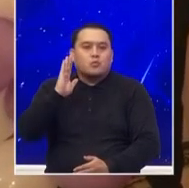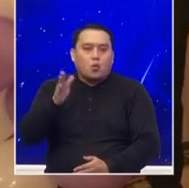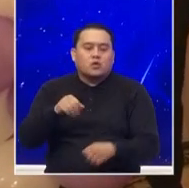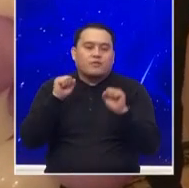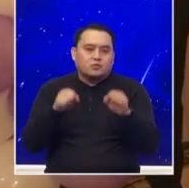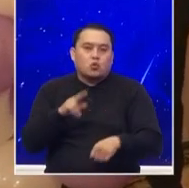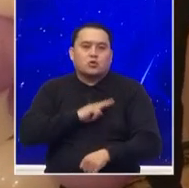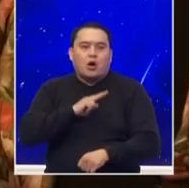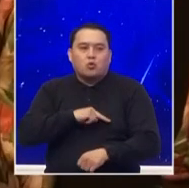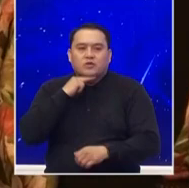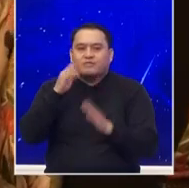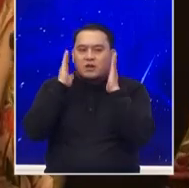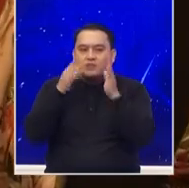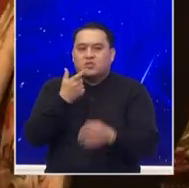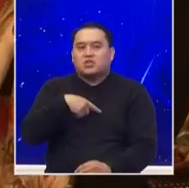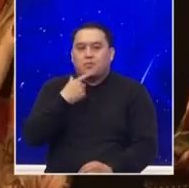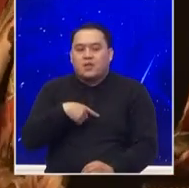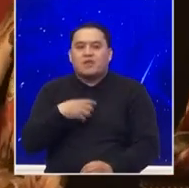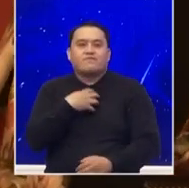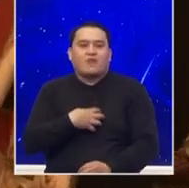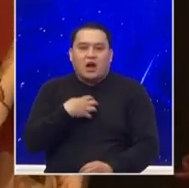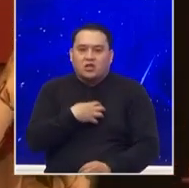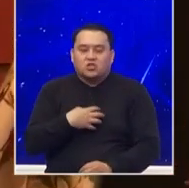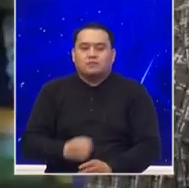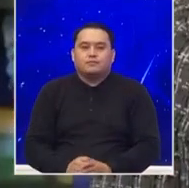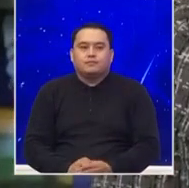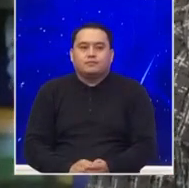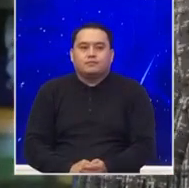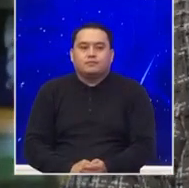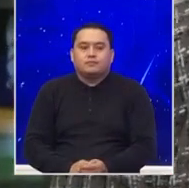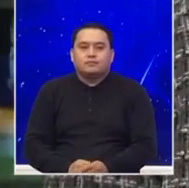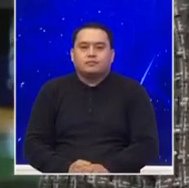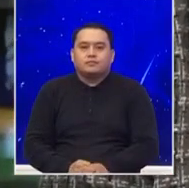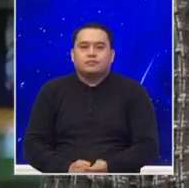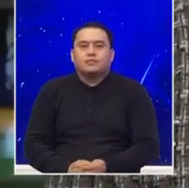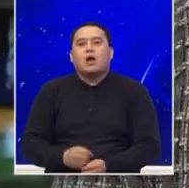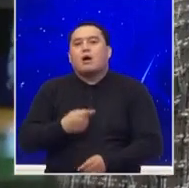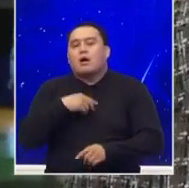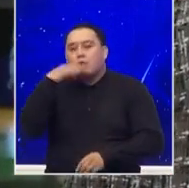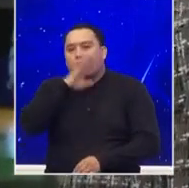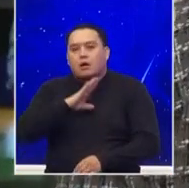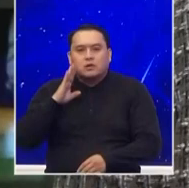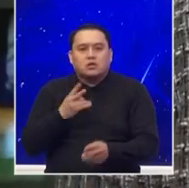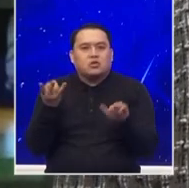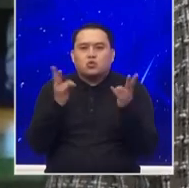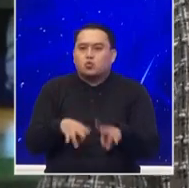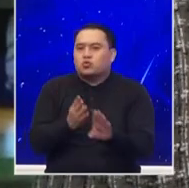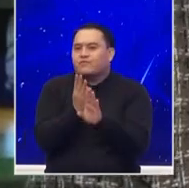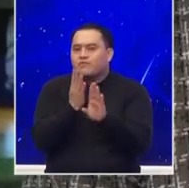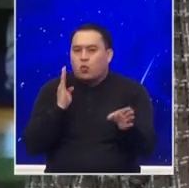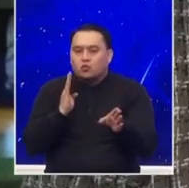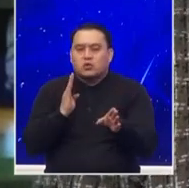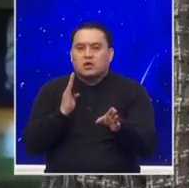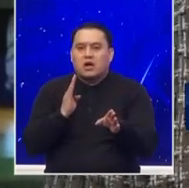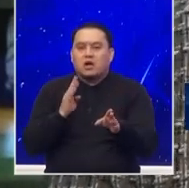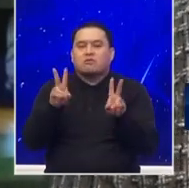возможность работать или уделить время себе, что тоже очень важно, отмечает она. Родителю не будет необходимости стоять в очередях